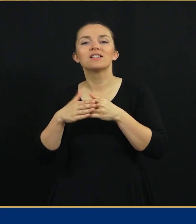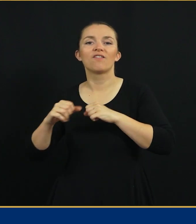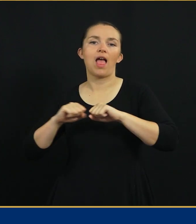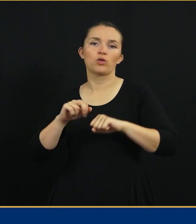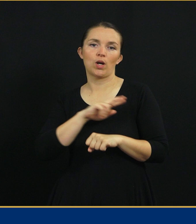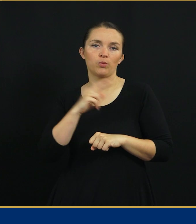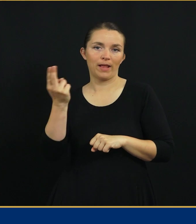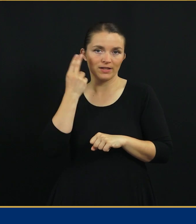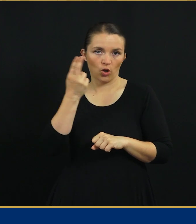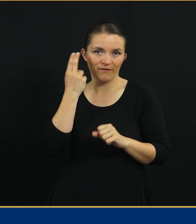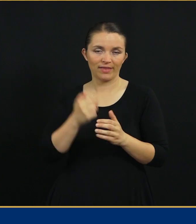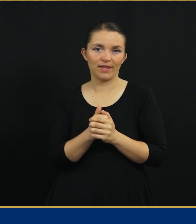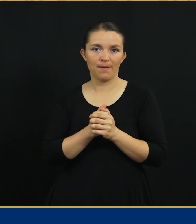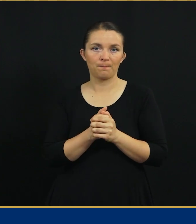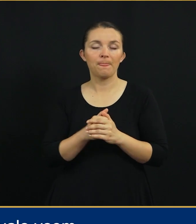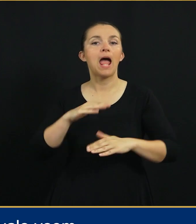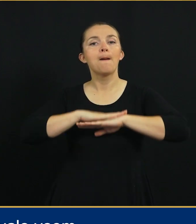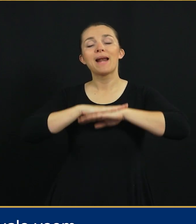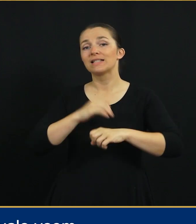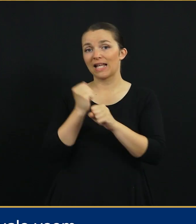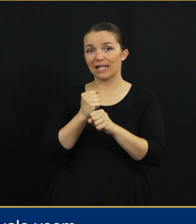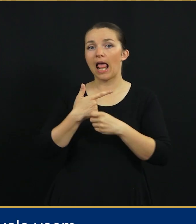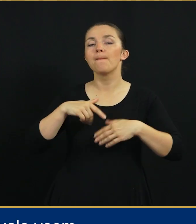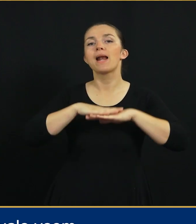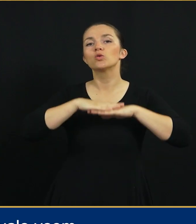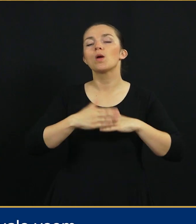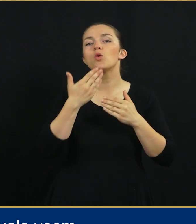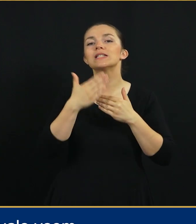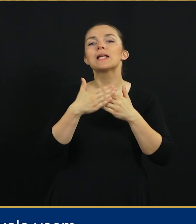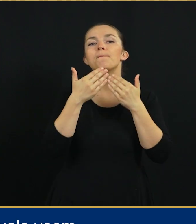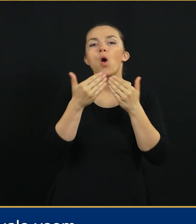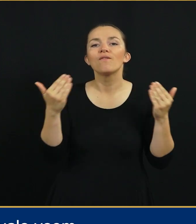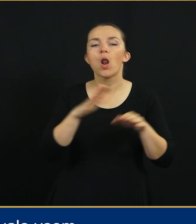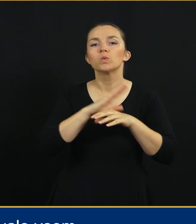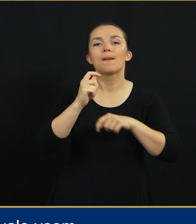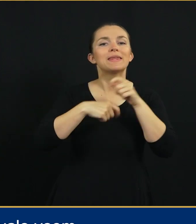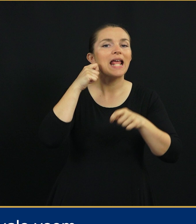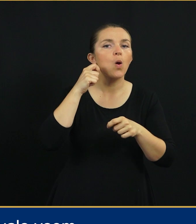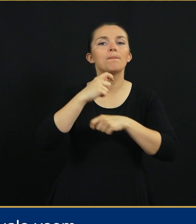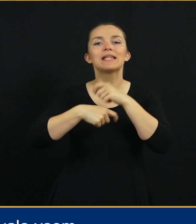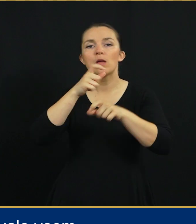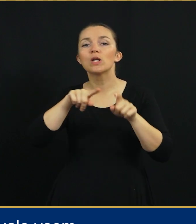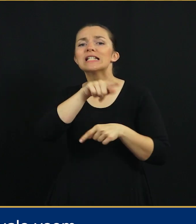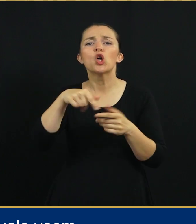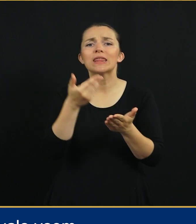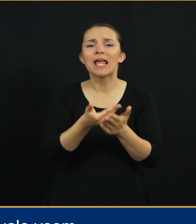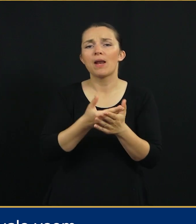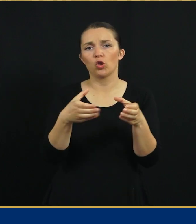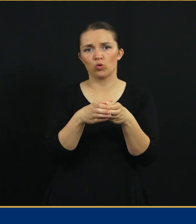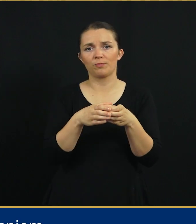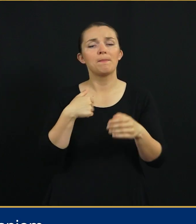z Vlado Republike Slovenije. Praznik dela praznujmo s pohvalo vsem delavkam in delavcem, ki so temelj